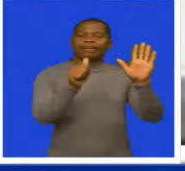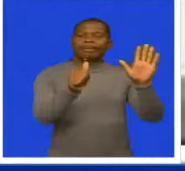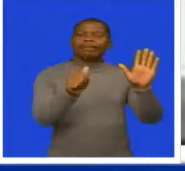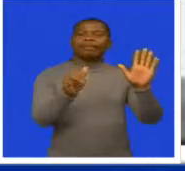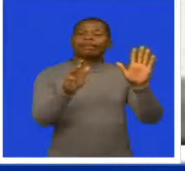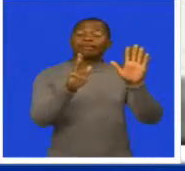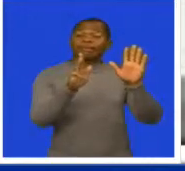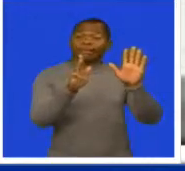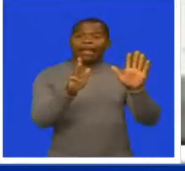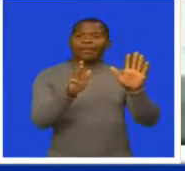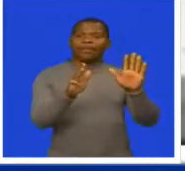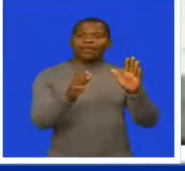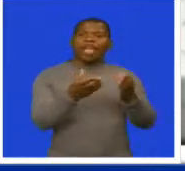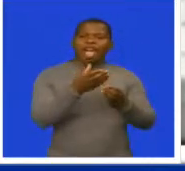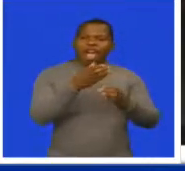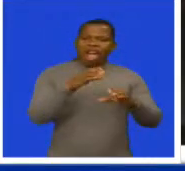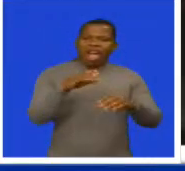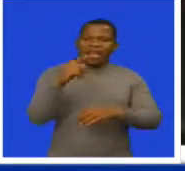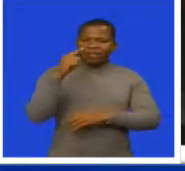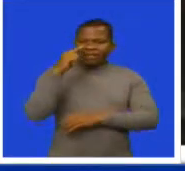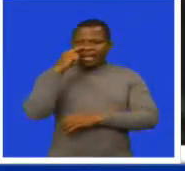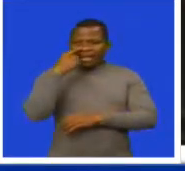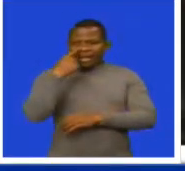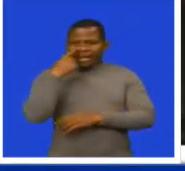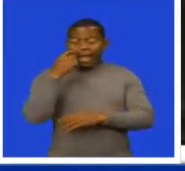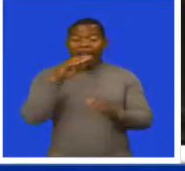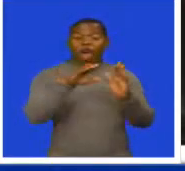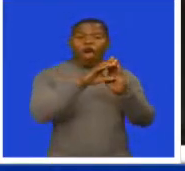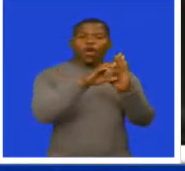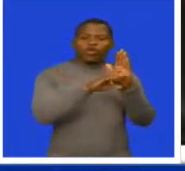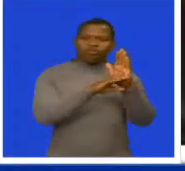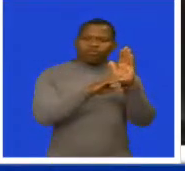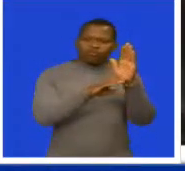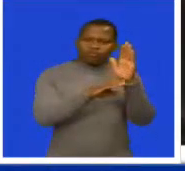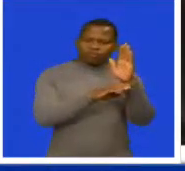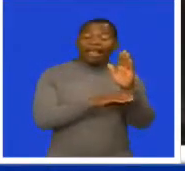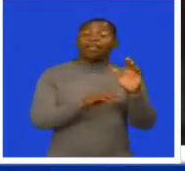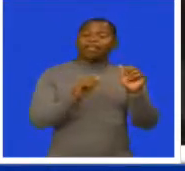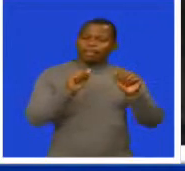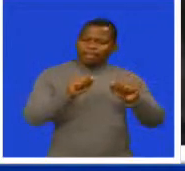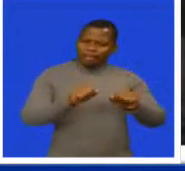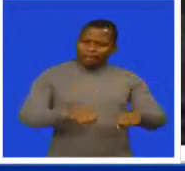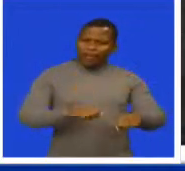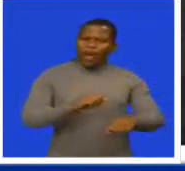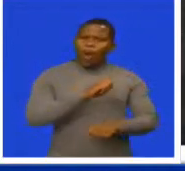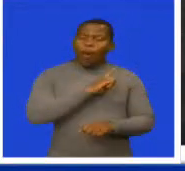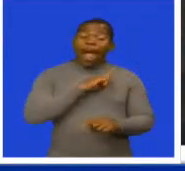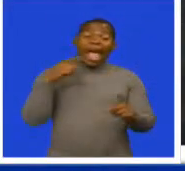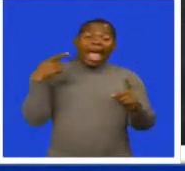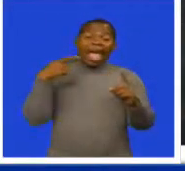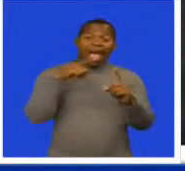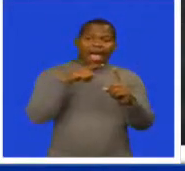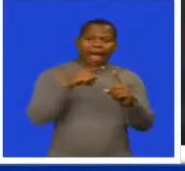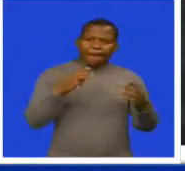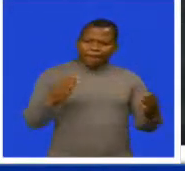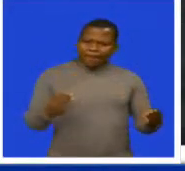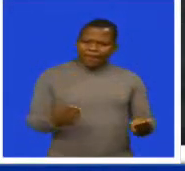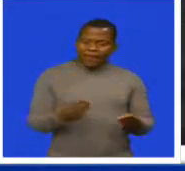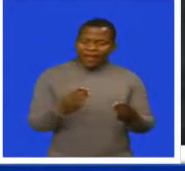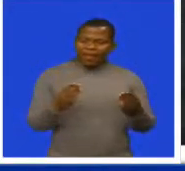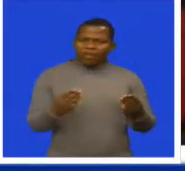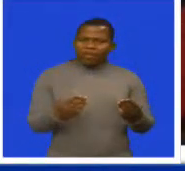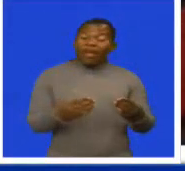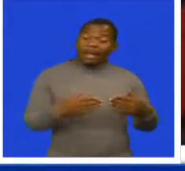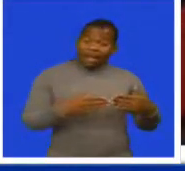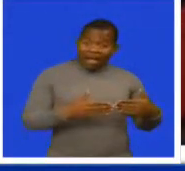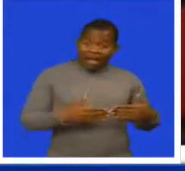wawuhlose ukuthuthukisa inhlala kahle yebantu belive leNdiya kusukela ngeminyaka wanga 2015 lilanga la 26 November seligujwa